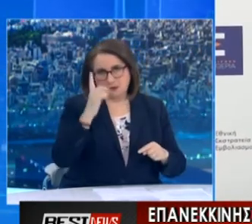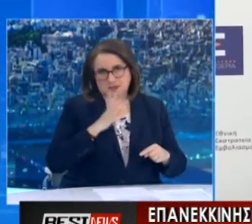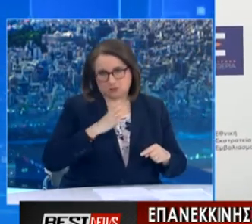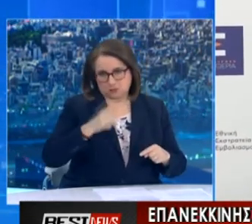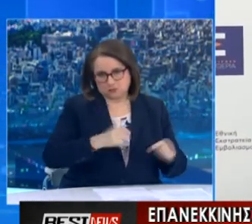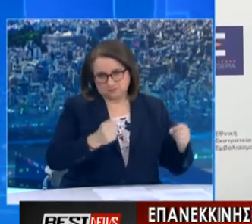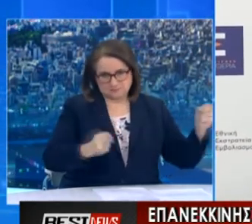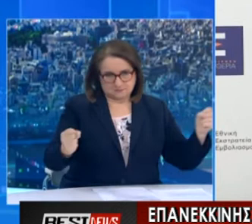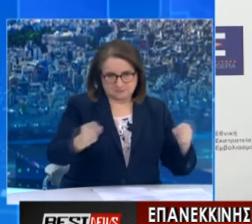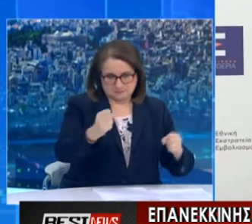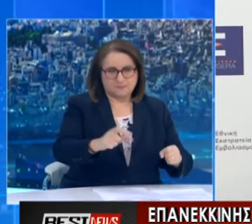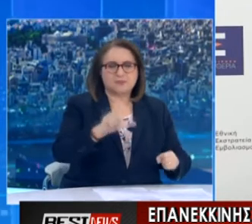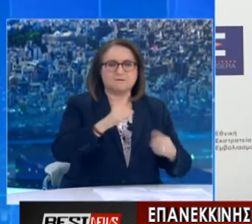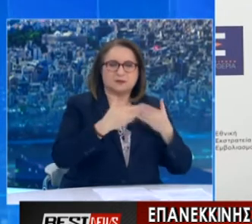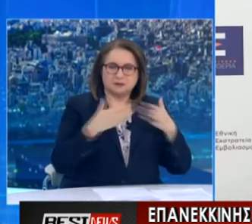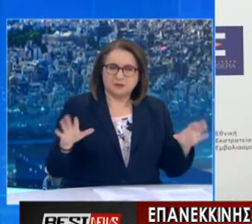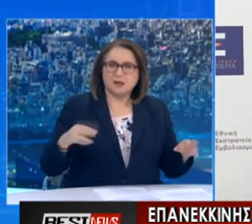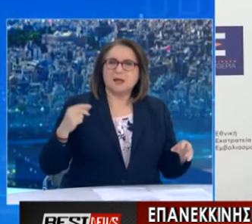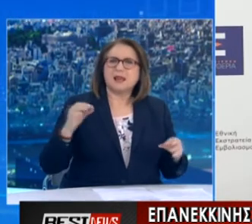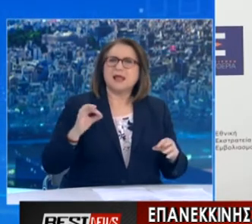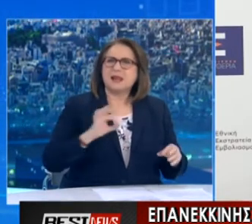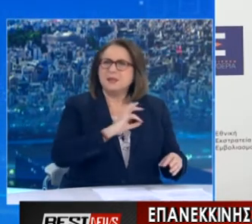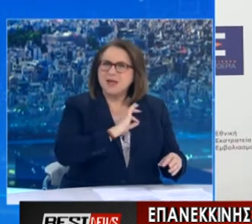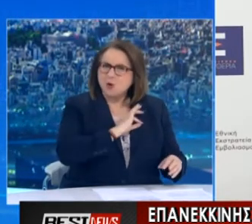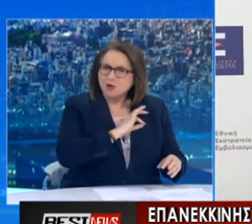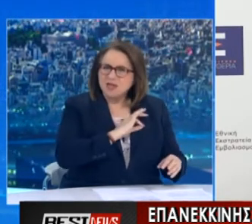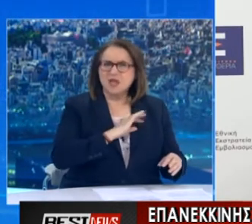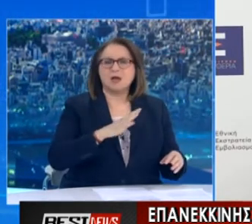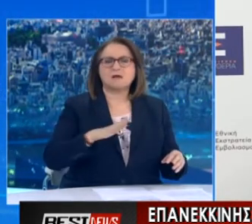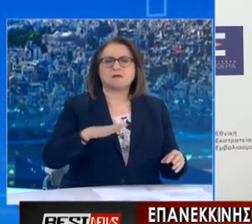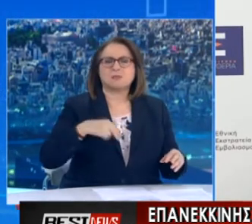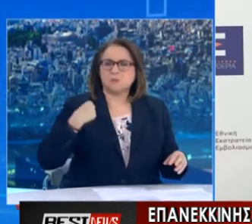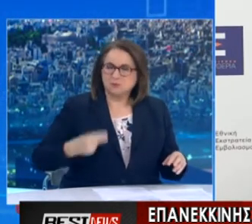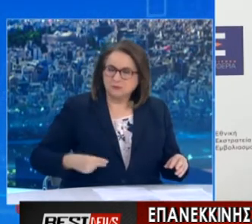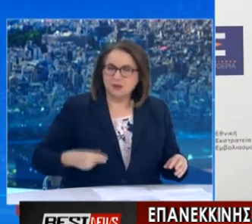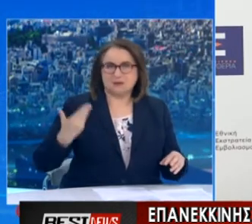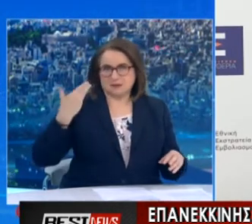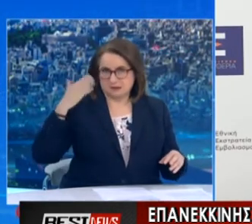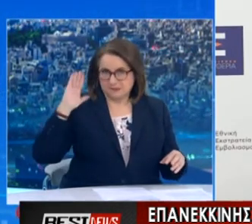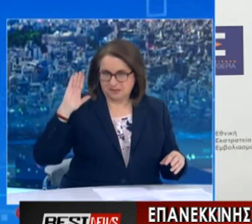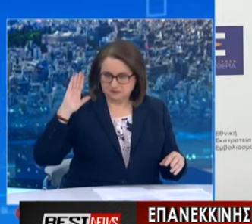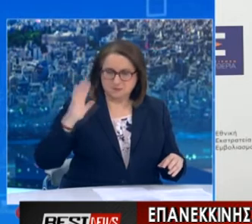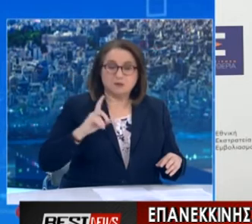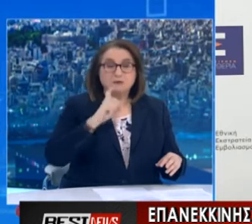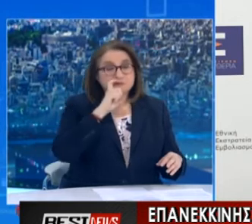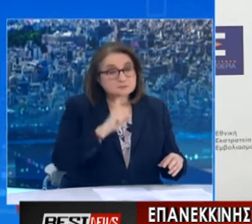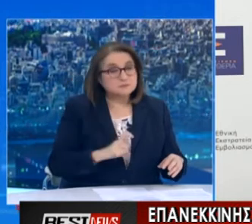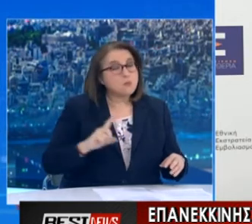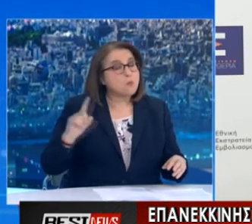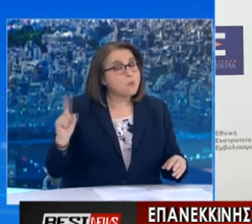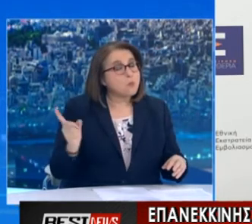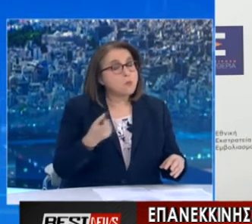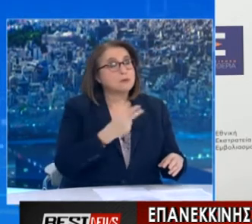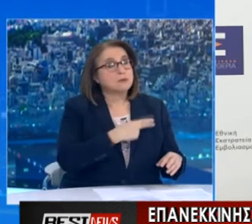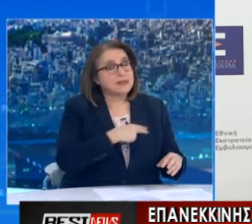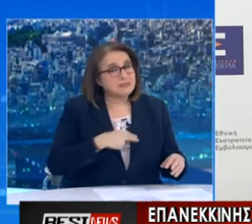νηπιαγωγεία, τα δημοτικά και τα γυμνάσια. Υπενθυμίζουμε ότι τα μέλη της εκπαιδευτικής κοινότητας, μαθητές, εκπαιδευτικοί και λοιπό προσωπικό, καλούνται να